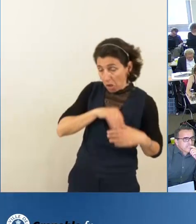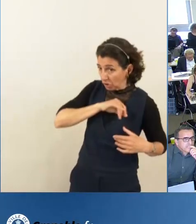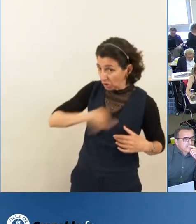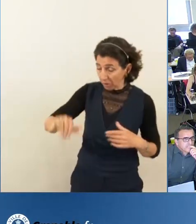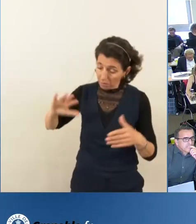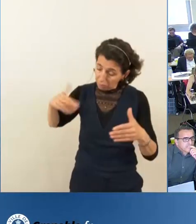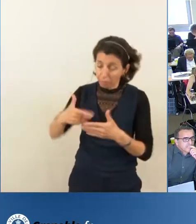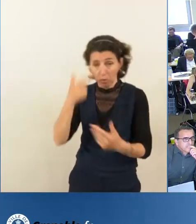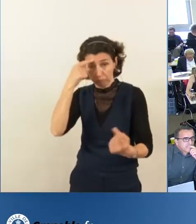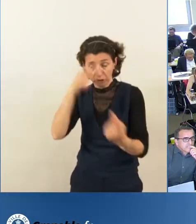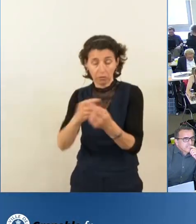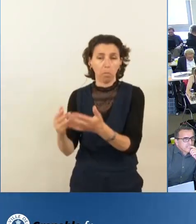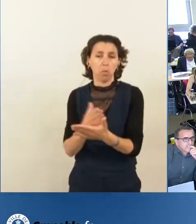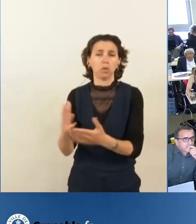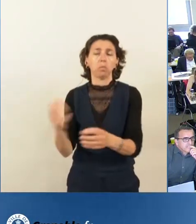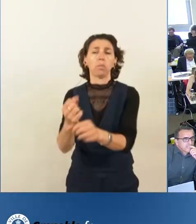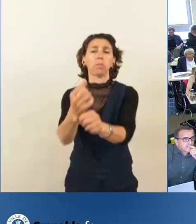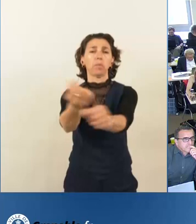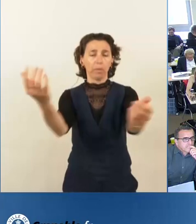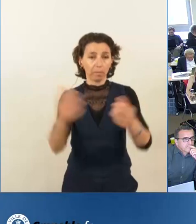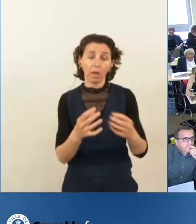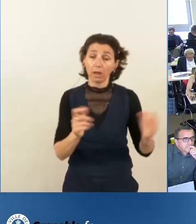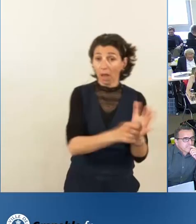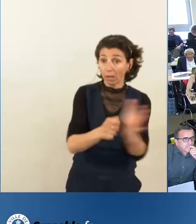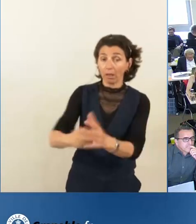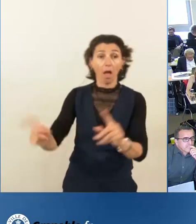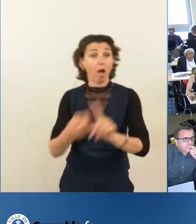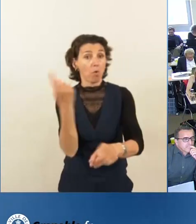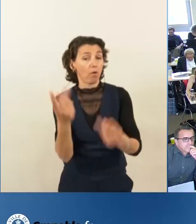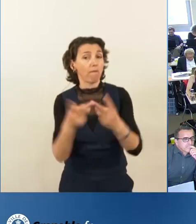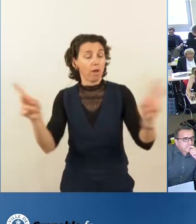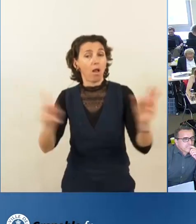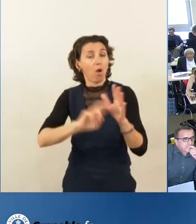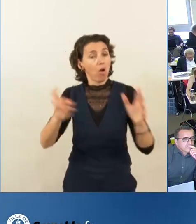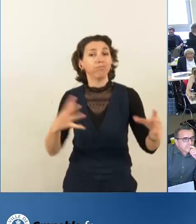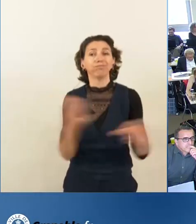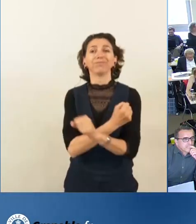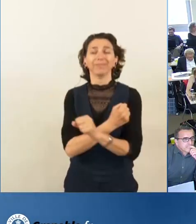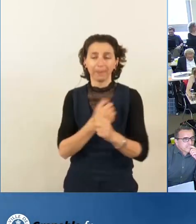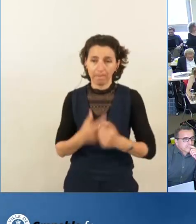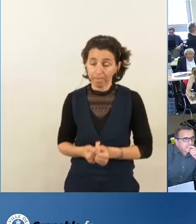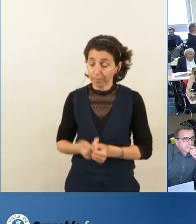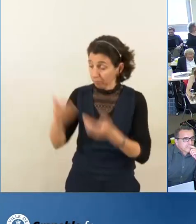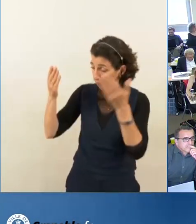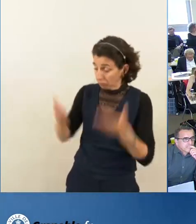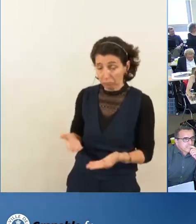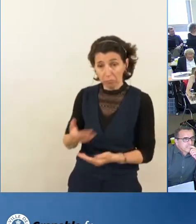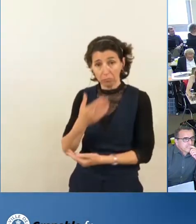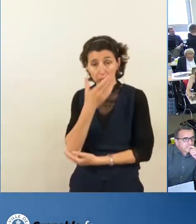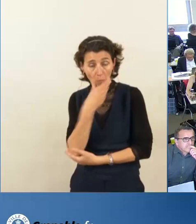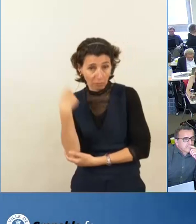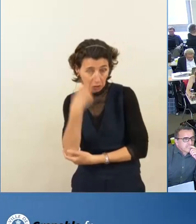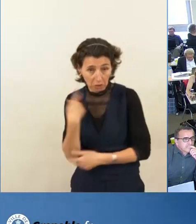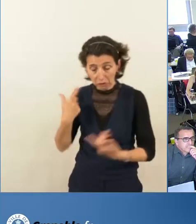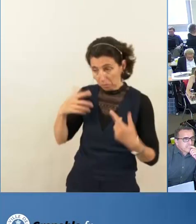habitants de notre ville ces agents sont pour moi la fierté de notre ville son beau visage et je voulais les remercier pour tous ceux qui l'ont apporté